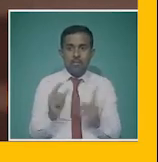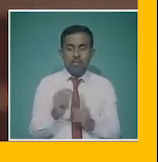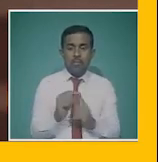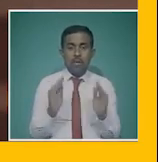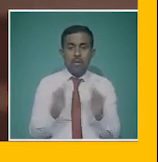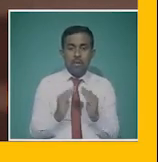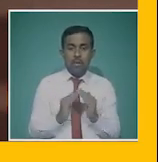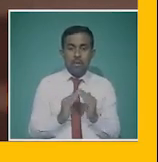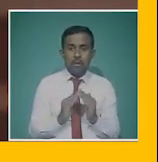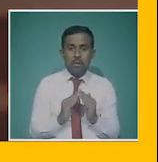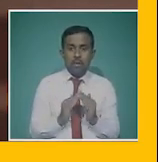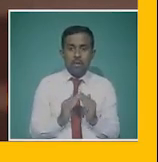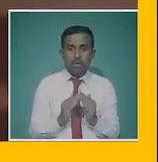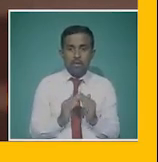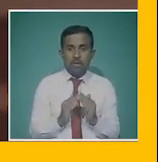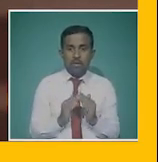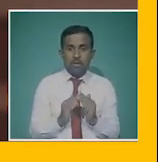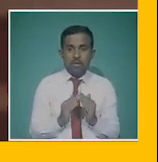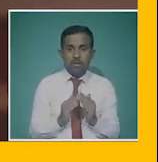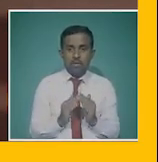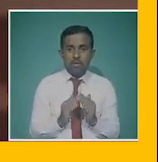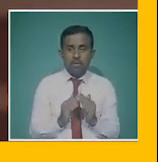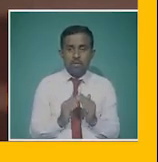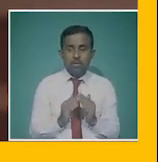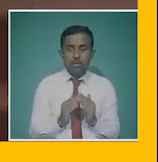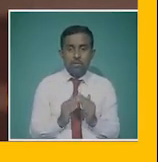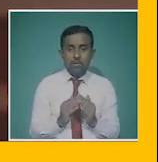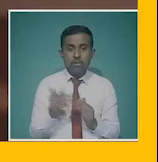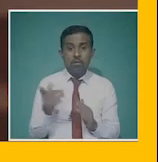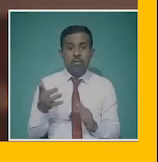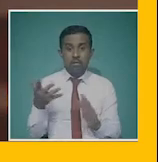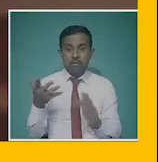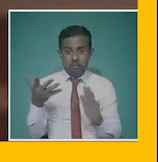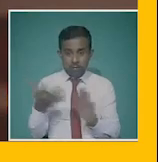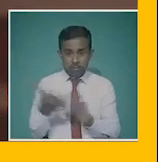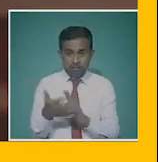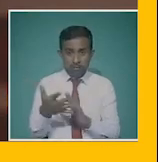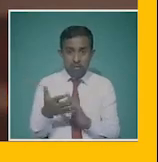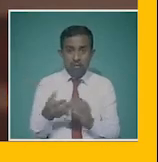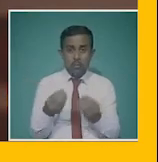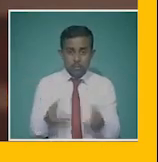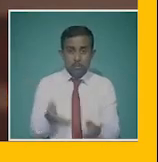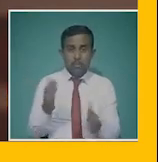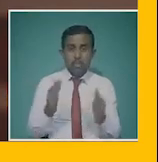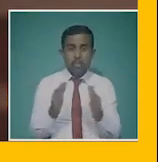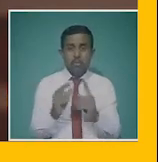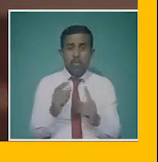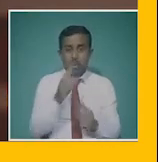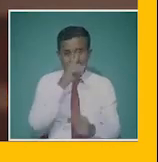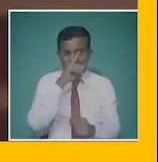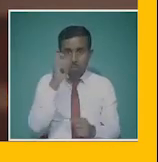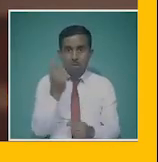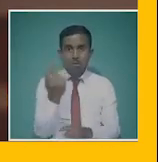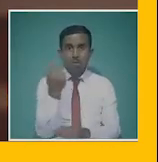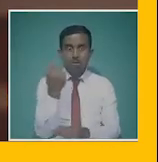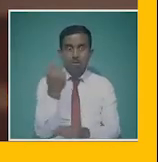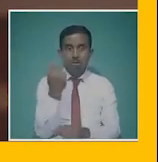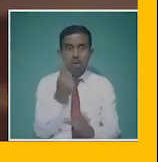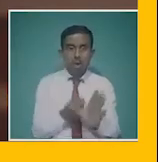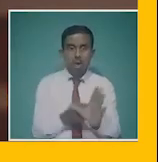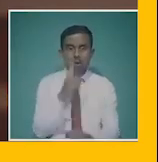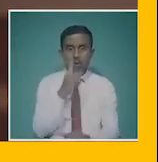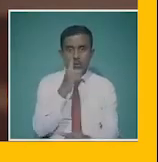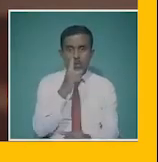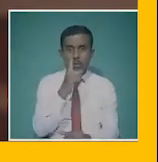ඇහිච්ච ඌ විනාඩි දෙකට සභාවකට ඇවිල්ලා ඊට උත්තර දුන්නා. මේ මන්ත්‍රීතුමා කියන්නේ පට්ටපල් බොරු. මන්ත්‍රීවරුන්ට